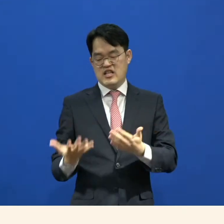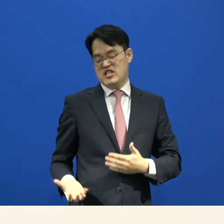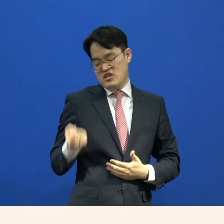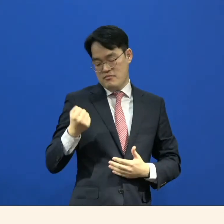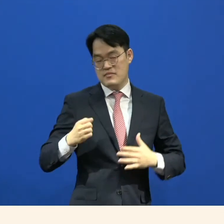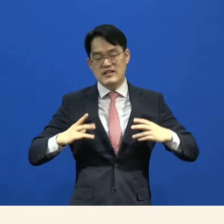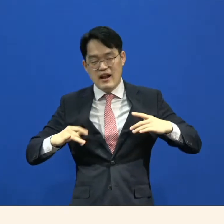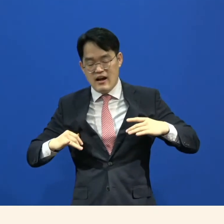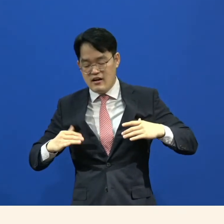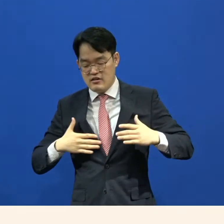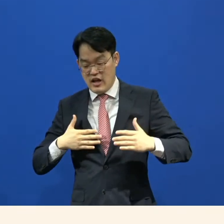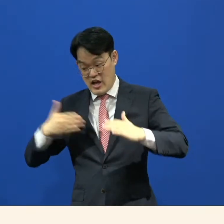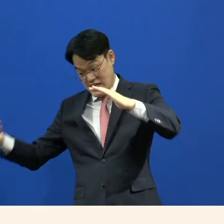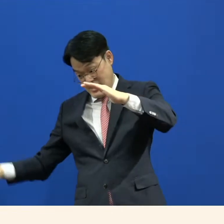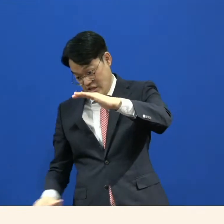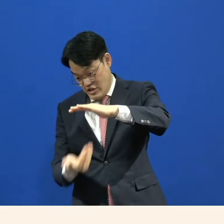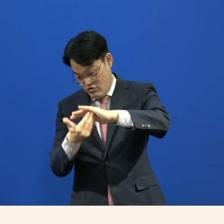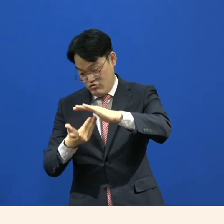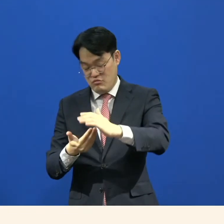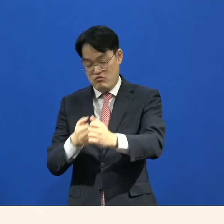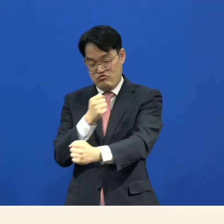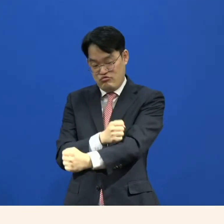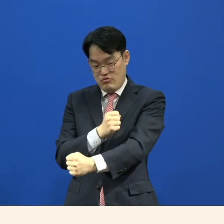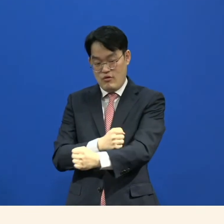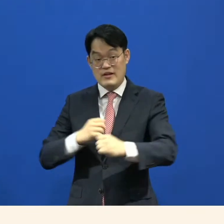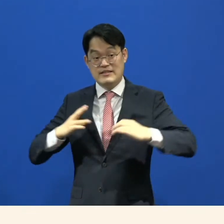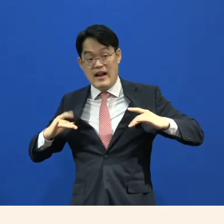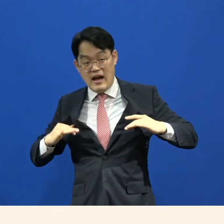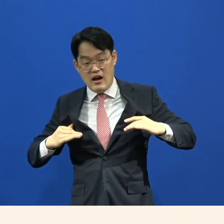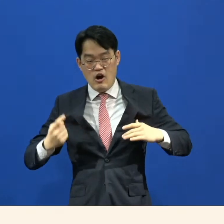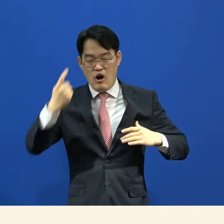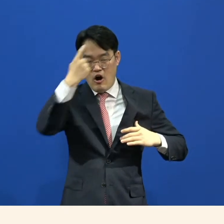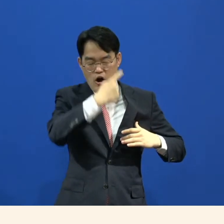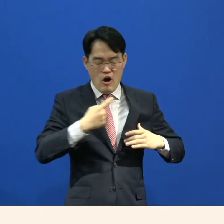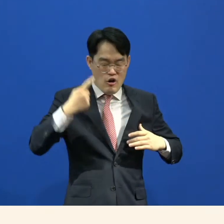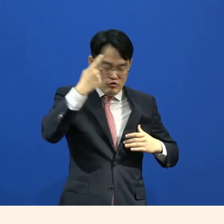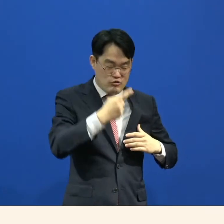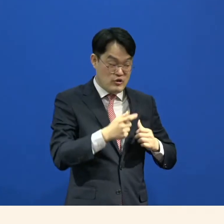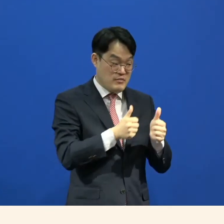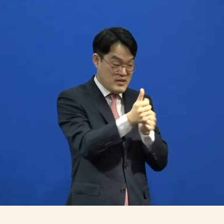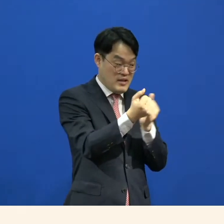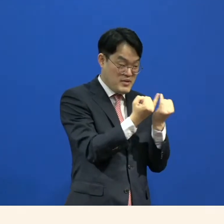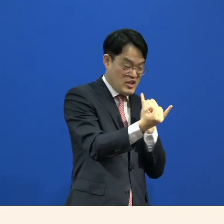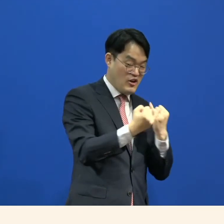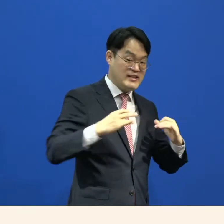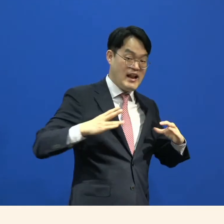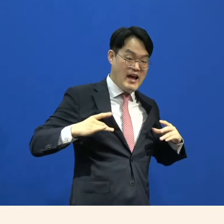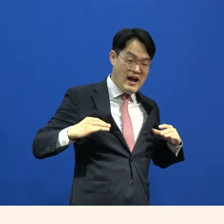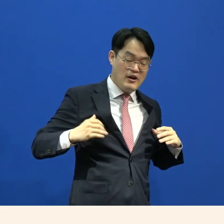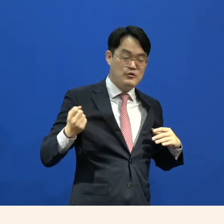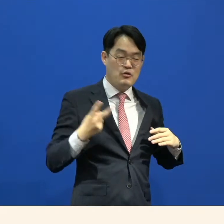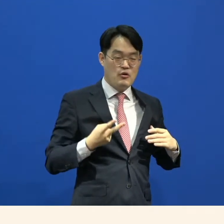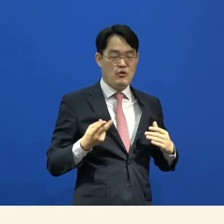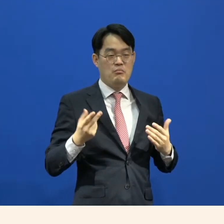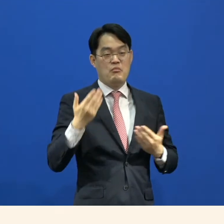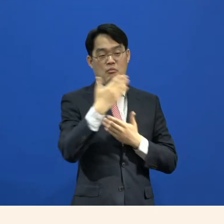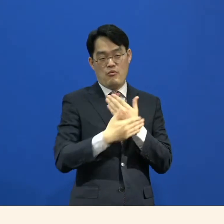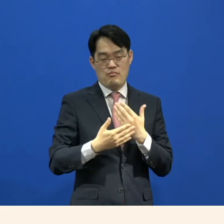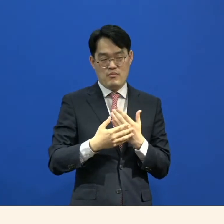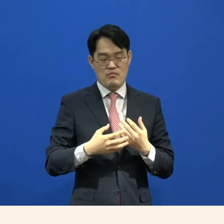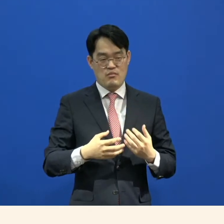젊음을 자랑하고 건강을 자랑하고 미모를 자랑하고 몸매를 자랑하고 근육을 자랑하고